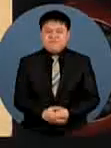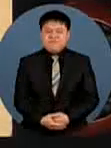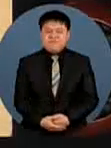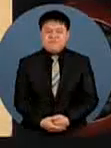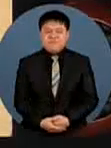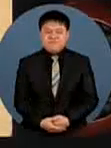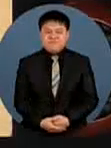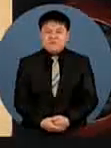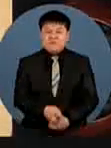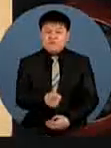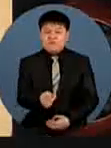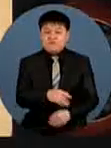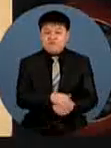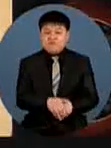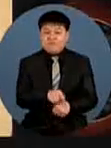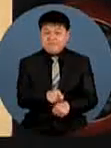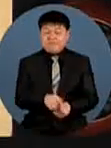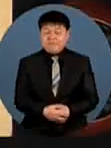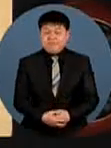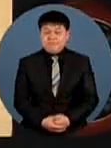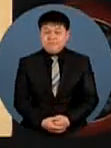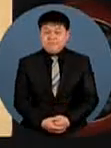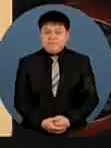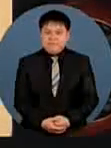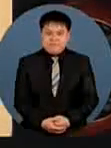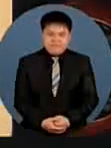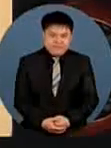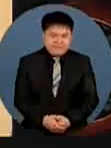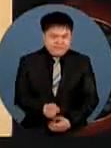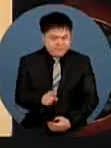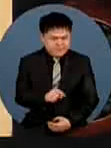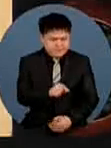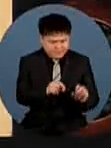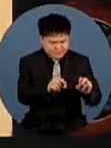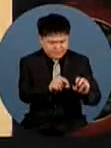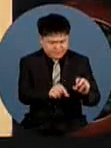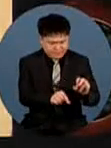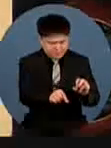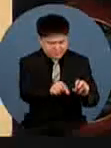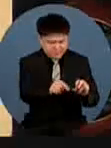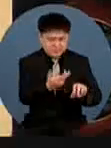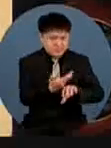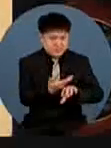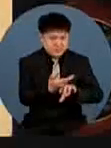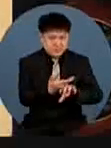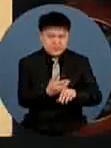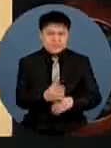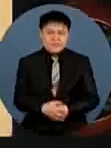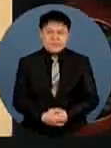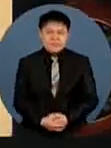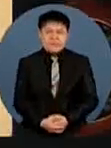자, 저 점이 또 큰 자리입니다. 젖혀서 두는 것과는 차이가 엄청나죠.